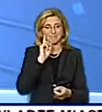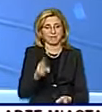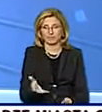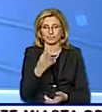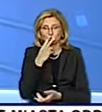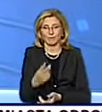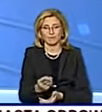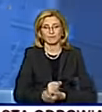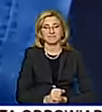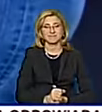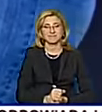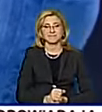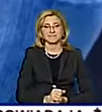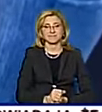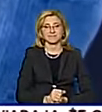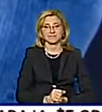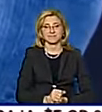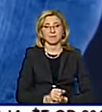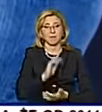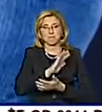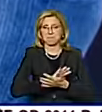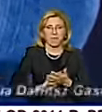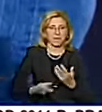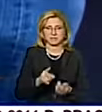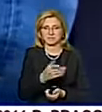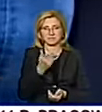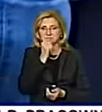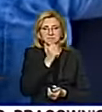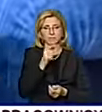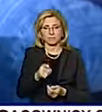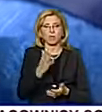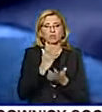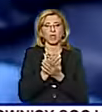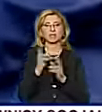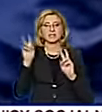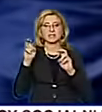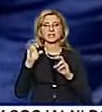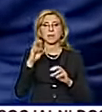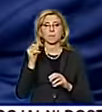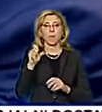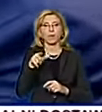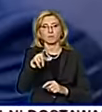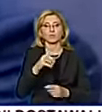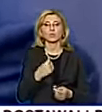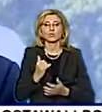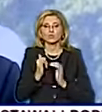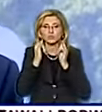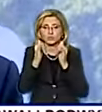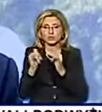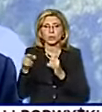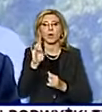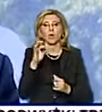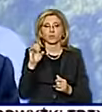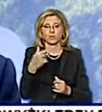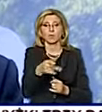proszę zobaczyć. Bez ukrytych podtekstów to czysty symbol prezydenta, który służy, podkreślał John Godson. Powinniśmy